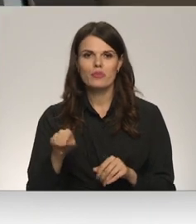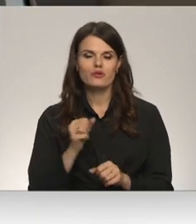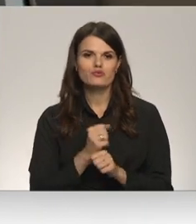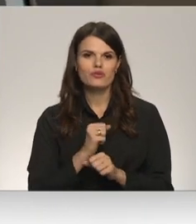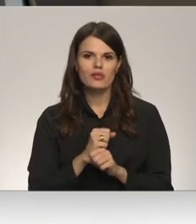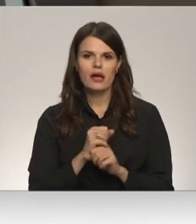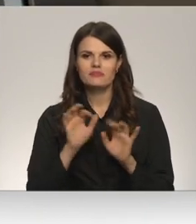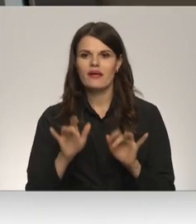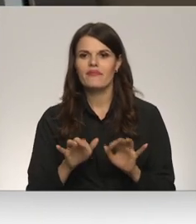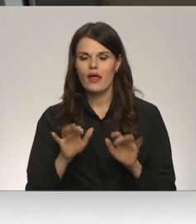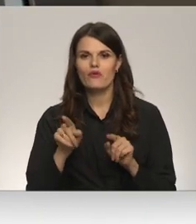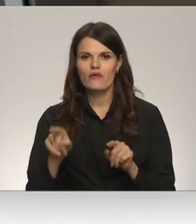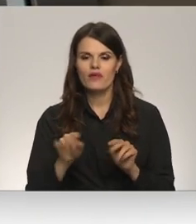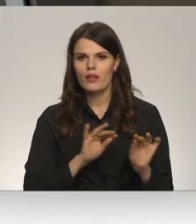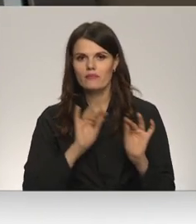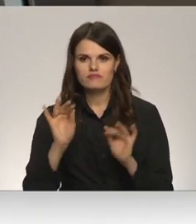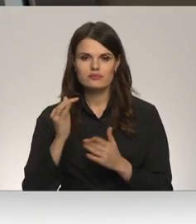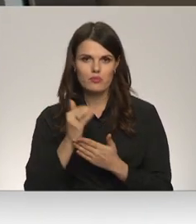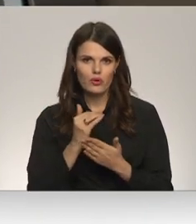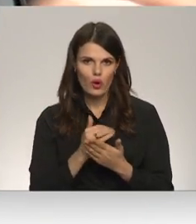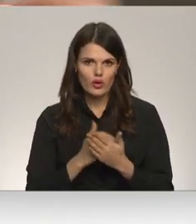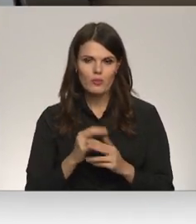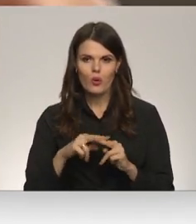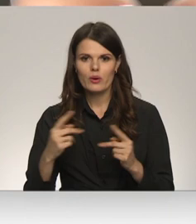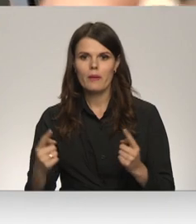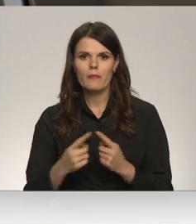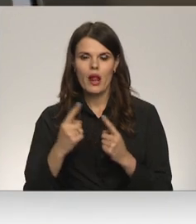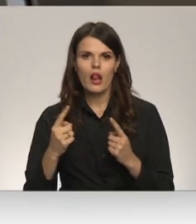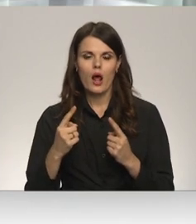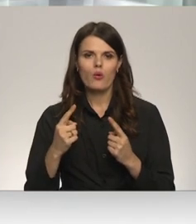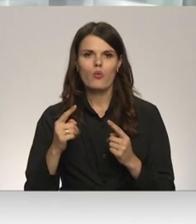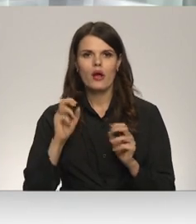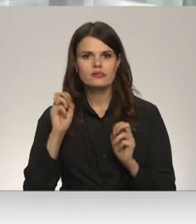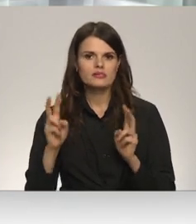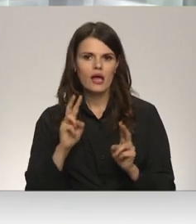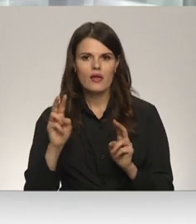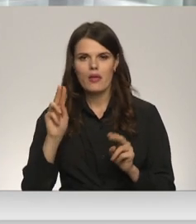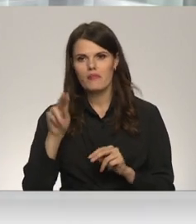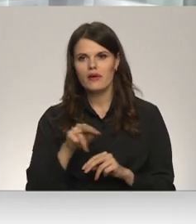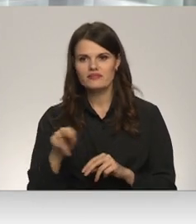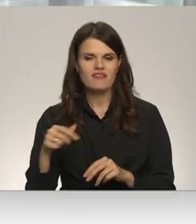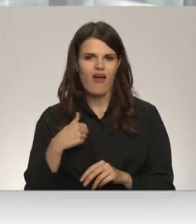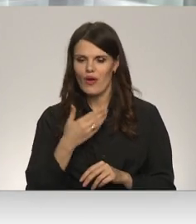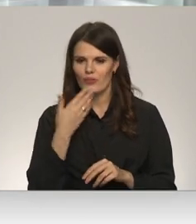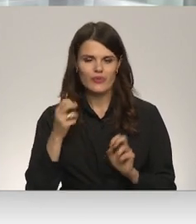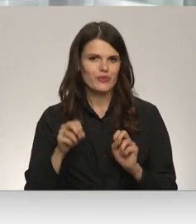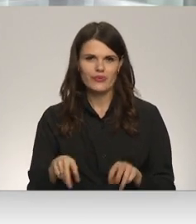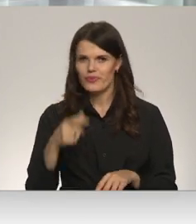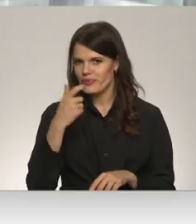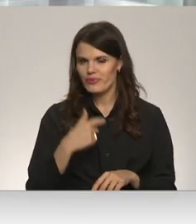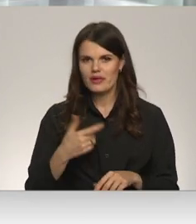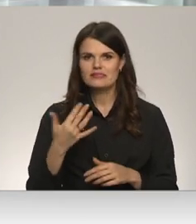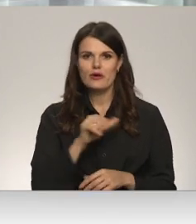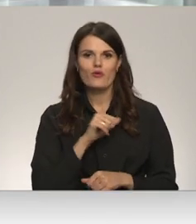datorā. Egita notis ierakstīja programmā un pielāgoja atskaņošanai baznīcā. Es neesmu profesionāls. Mēs cik paši